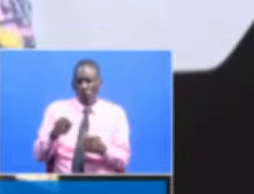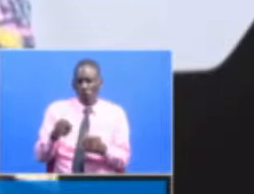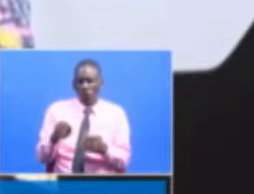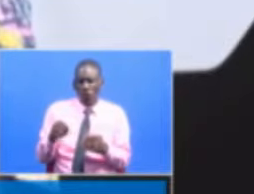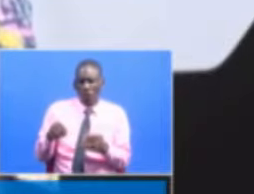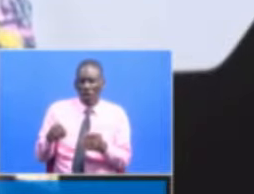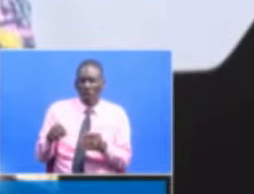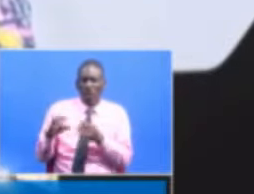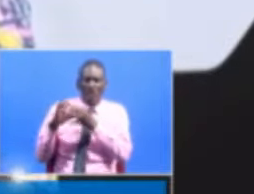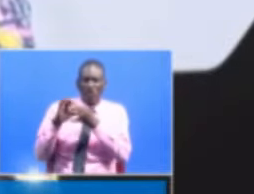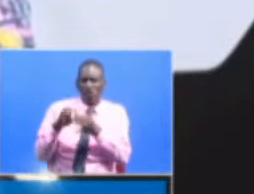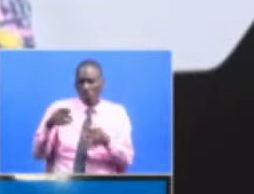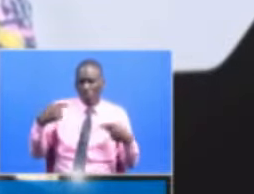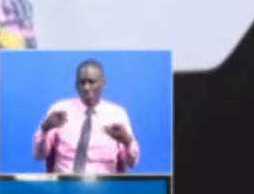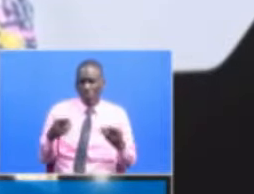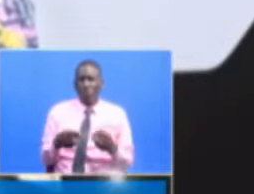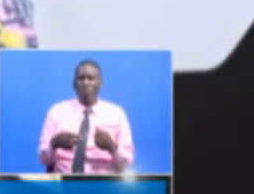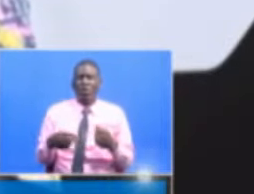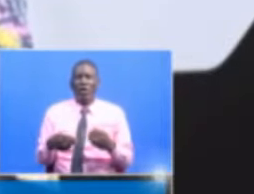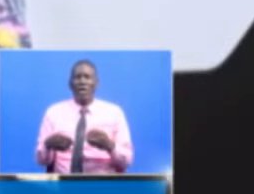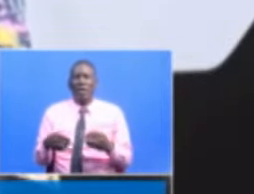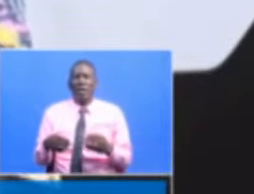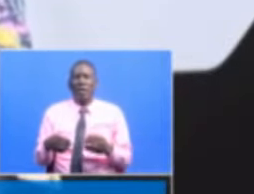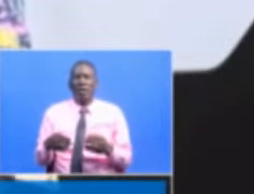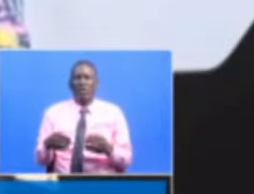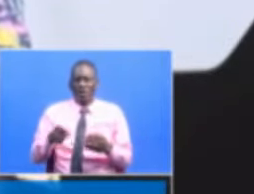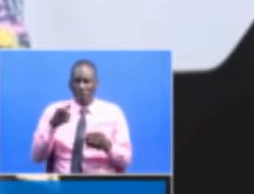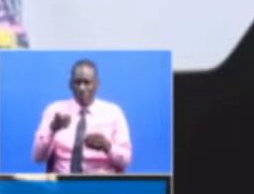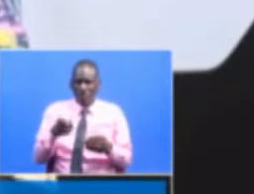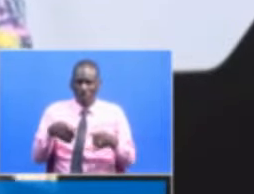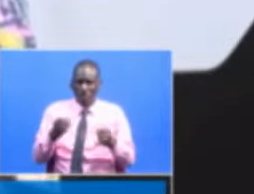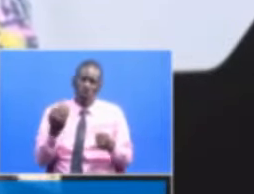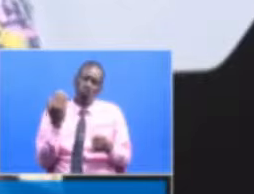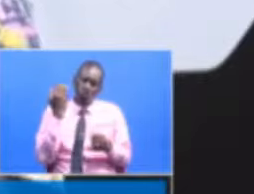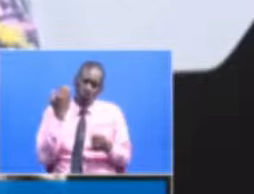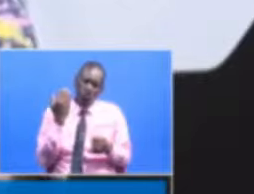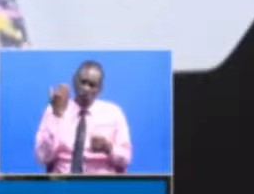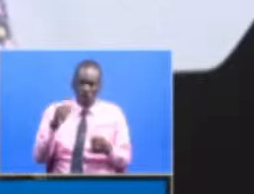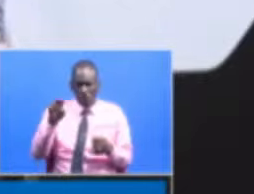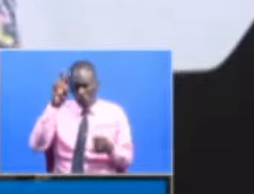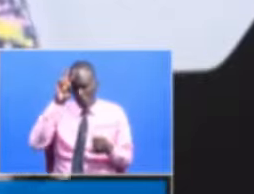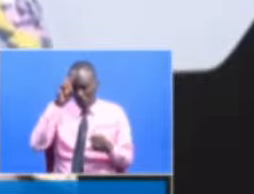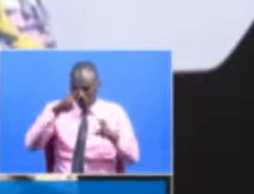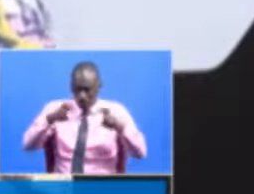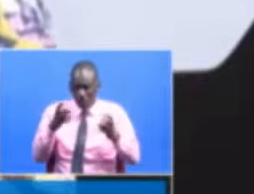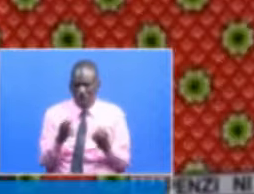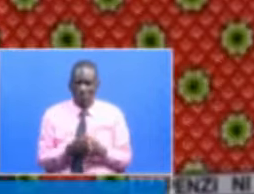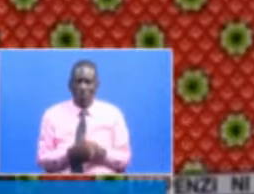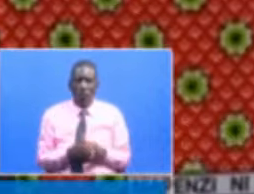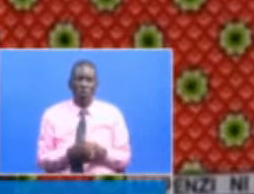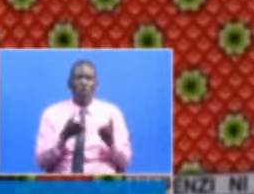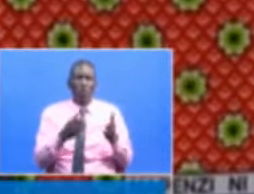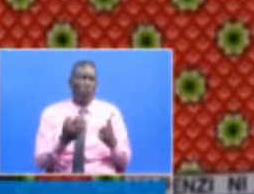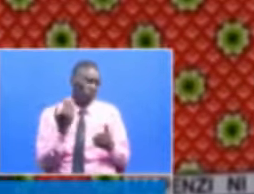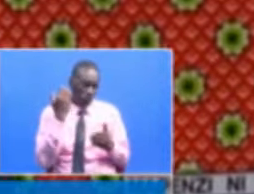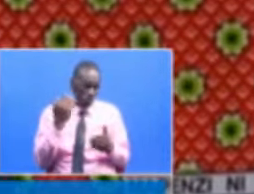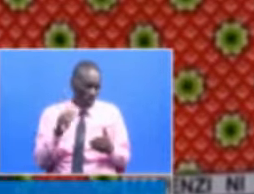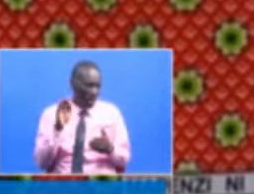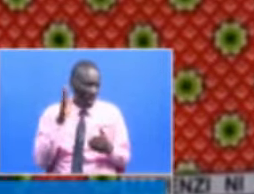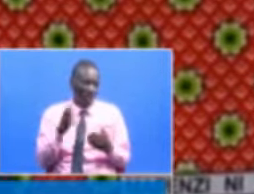seventh generation for Indigenous knowledge, ni hiyo ya kuweza kuchinja na kuangalia. Hiyo mambo hiyo kuchinja, nimesikia hata pia